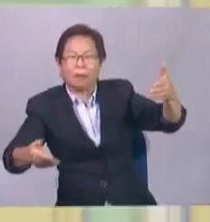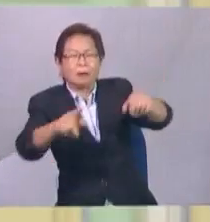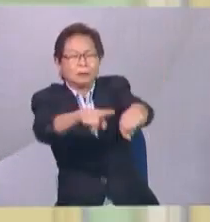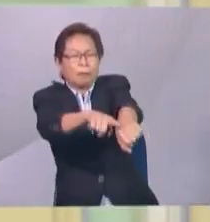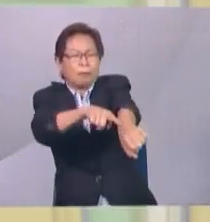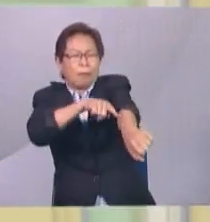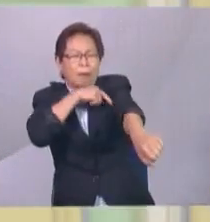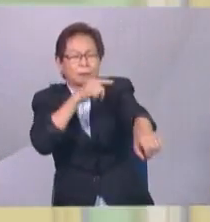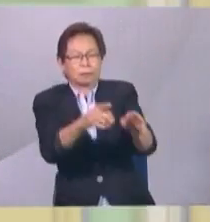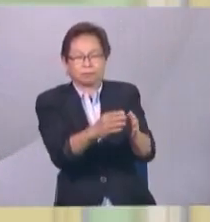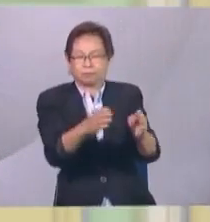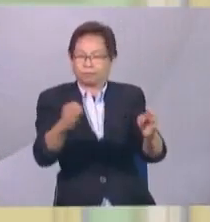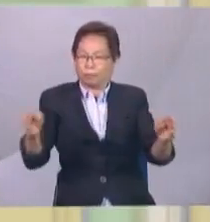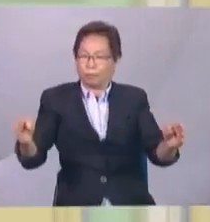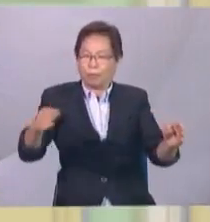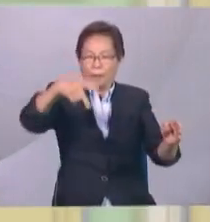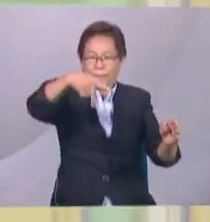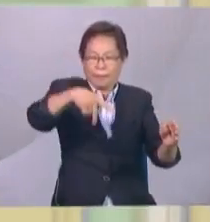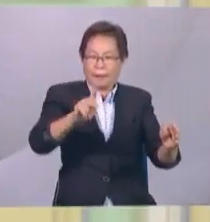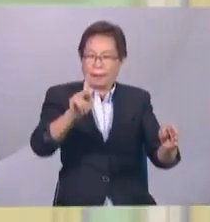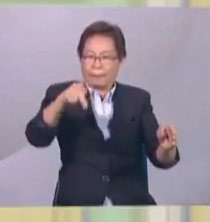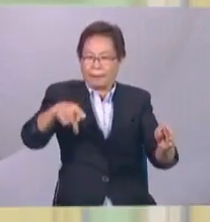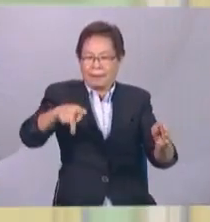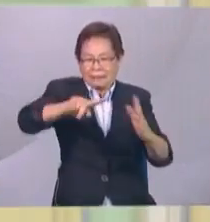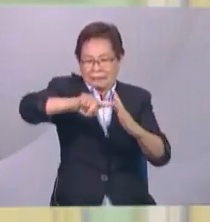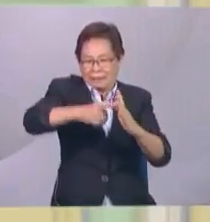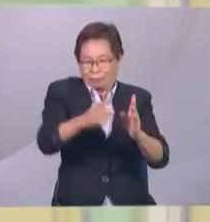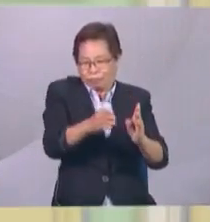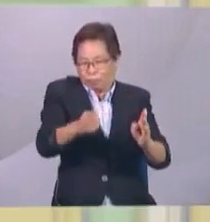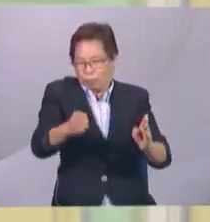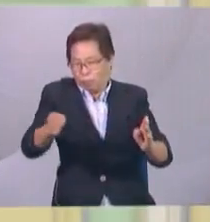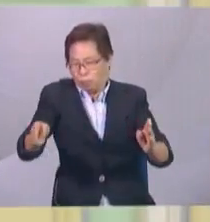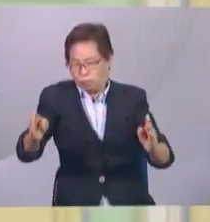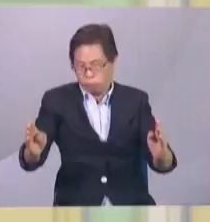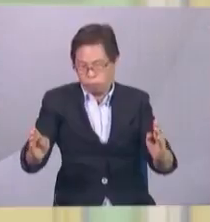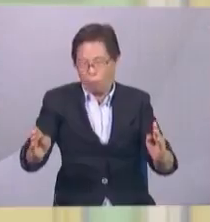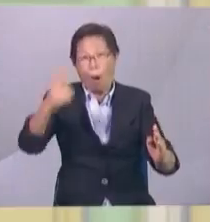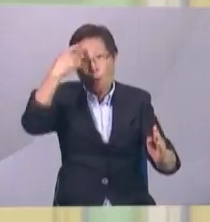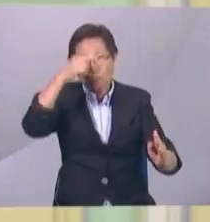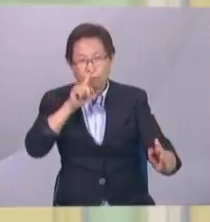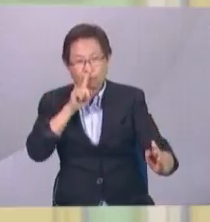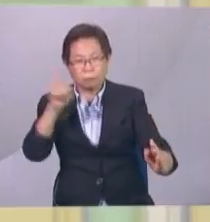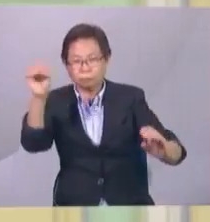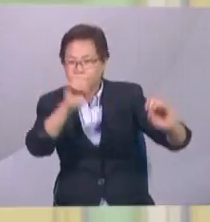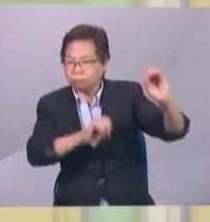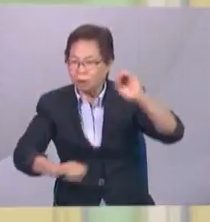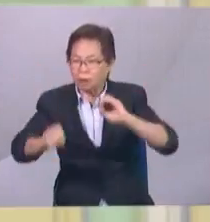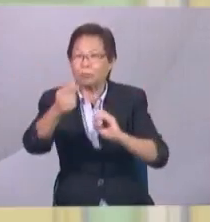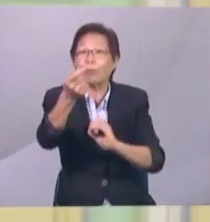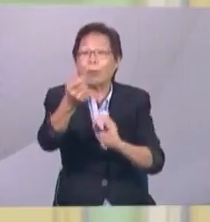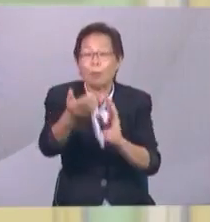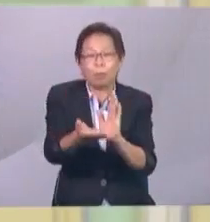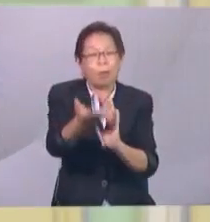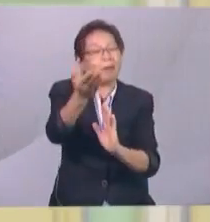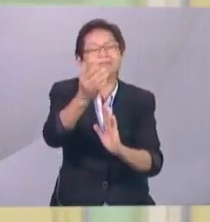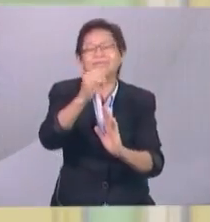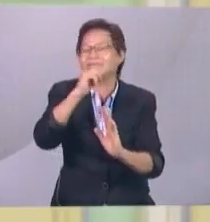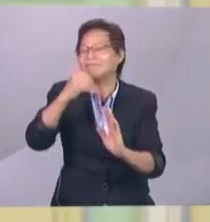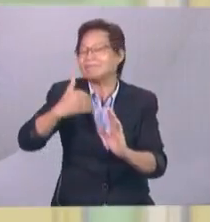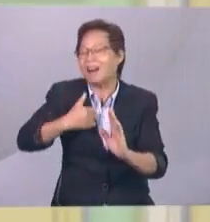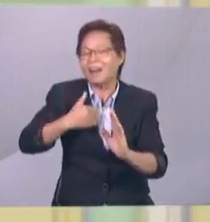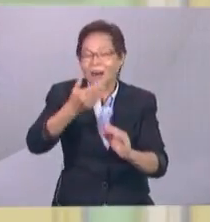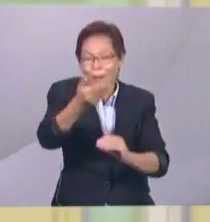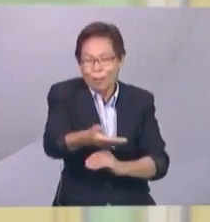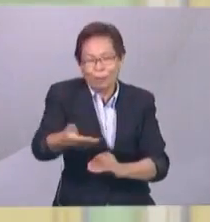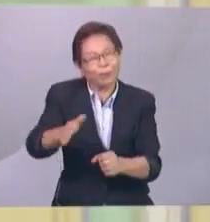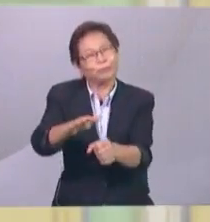tempoh PKP berkuat kuasa bagi memastikan tiada kenaikan harga dan bekalan